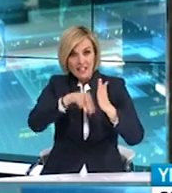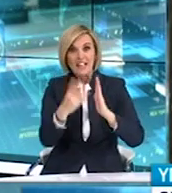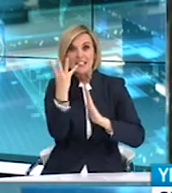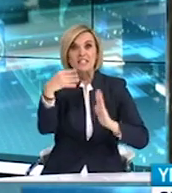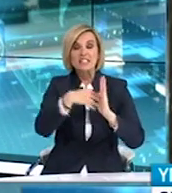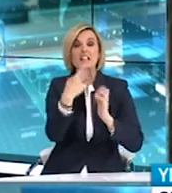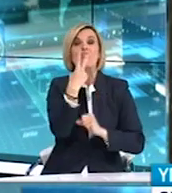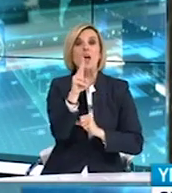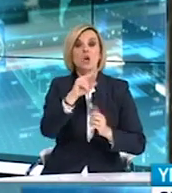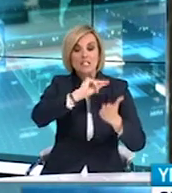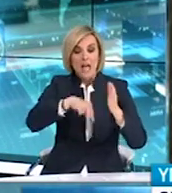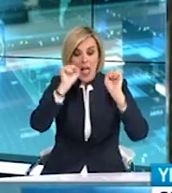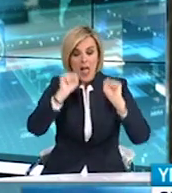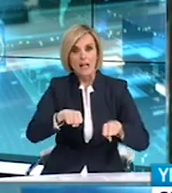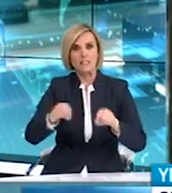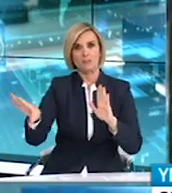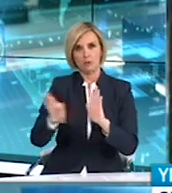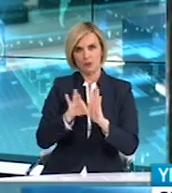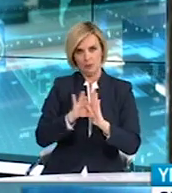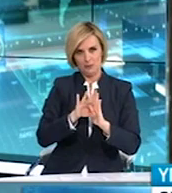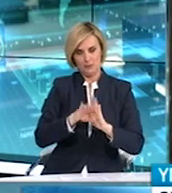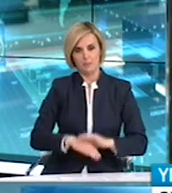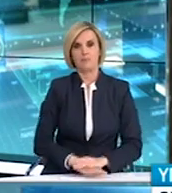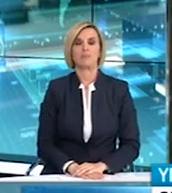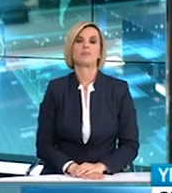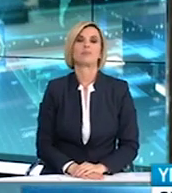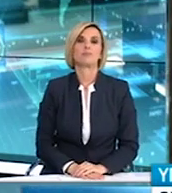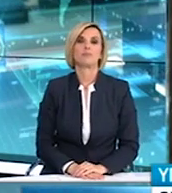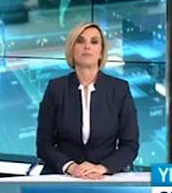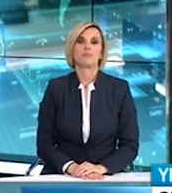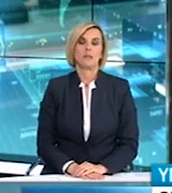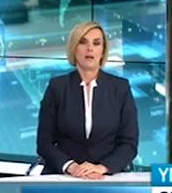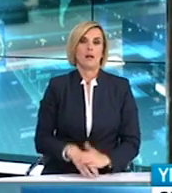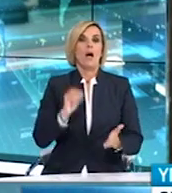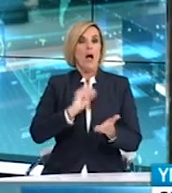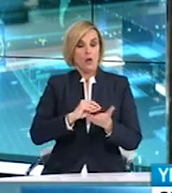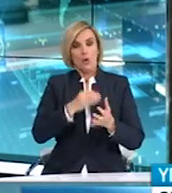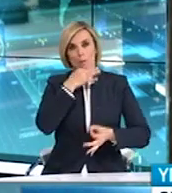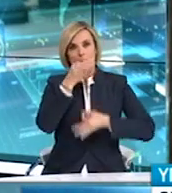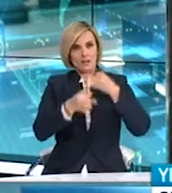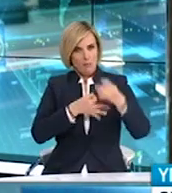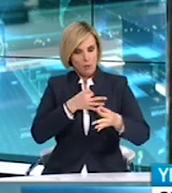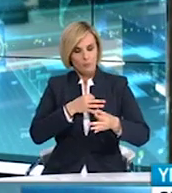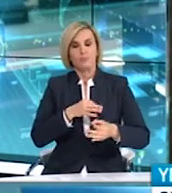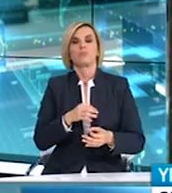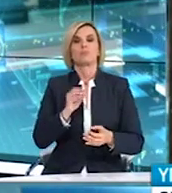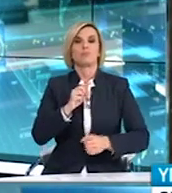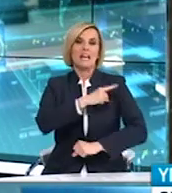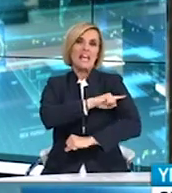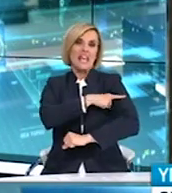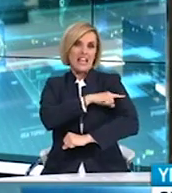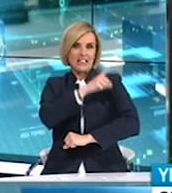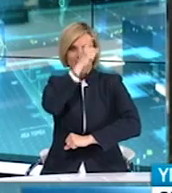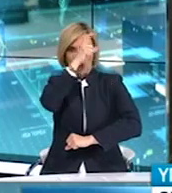4.200. Θα ήθελα να πω και κάτι άλλο. Σε αυτό που αναφέρεται στην ερώτηση ότι οι γιατροί και οι νοσηλευτές δεν ζητούν